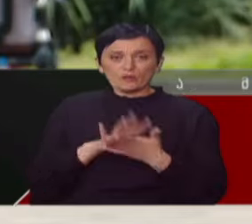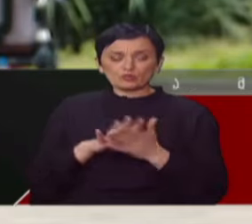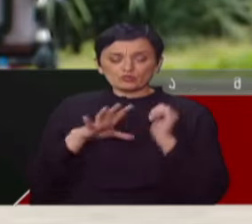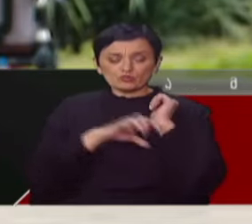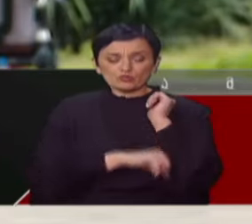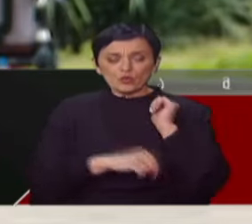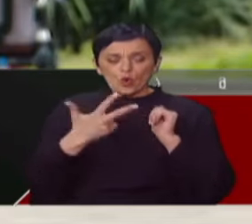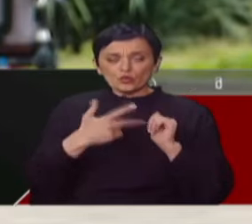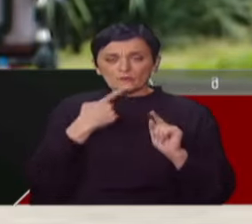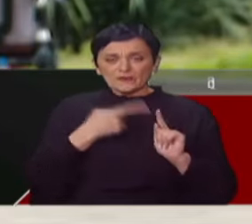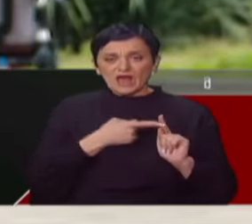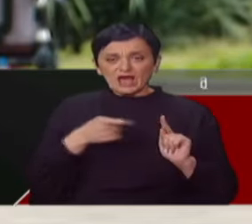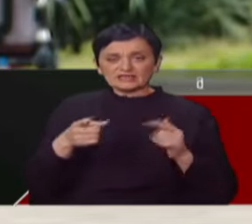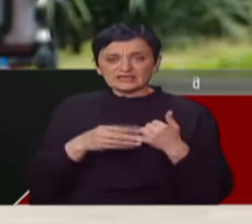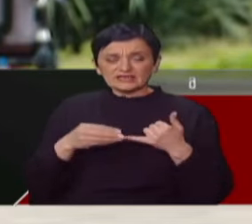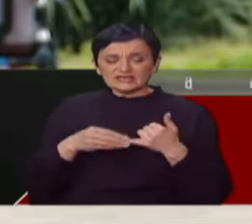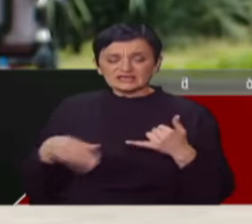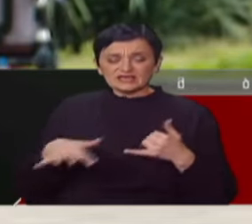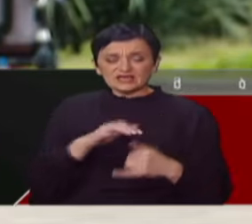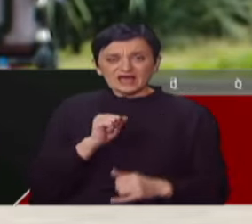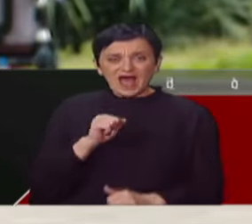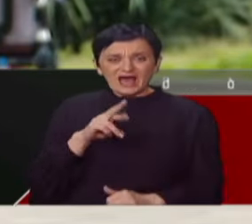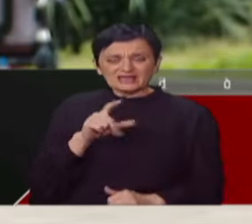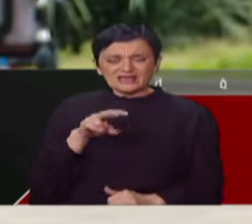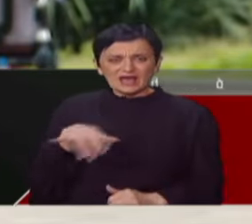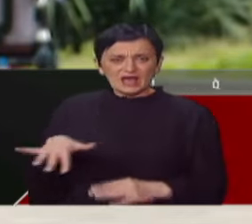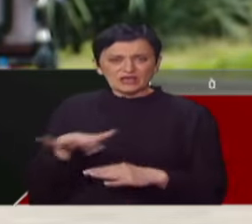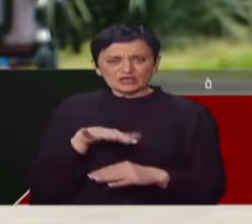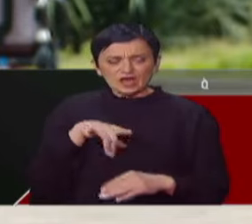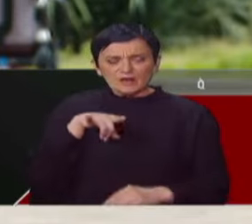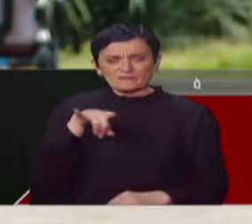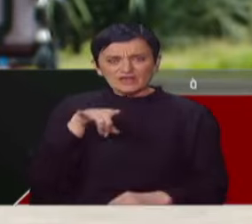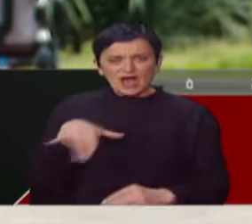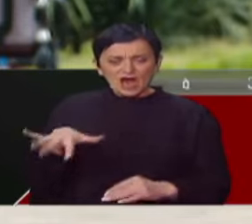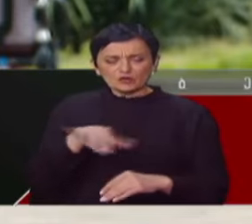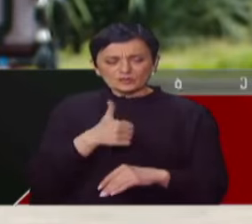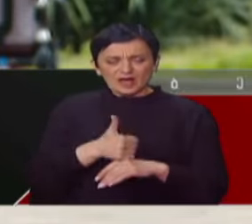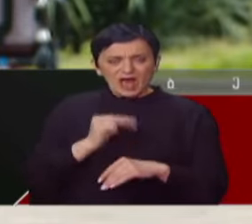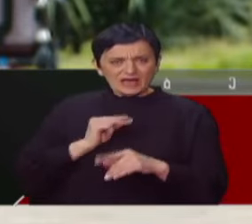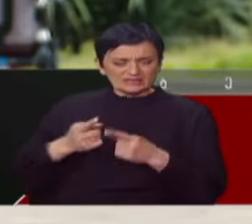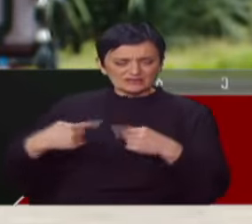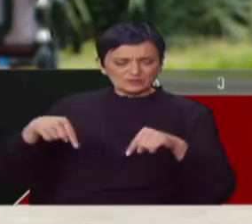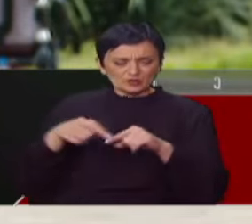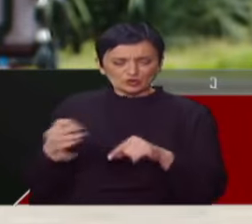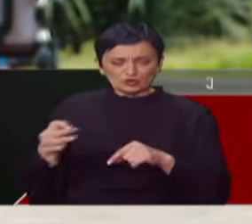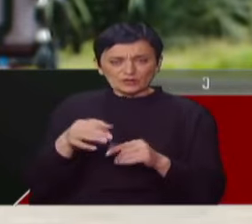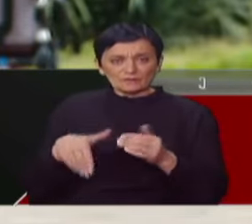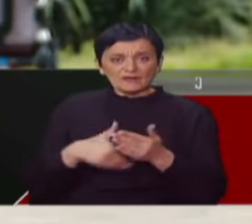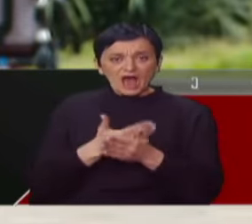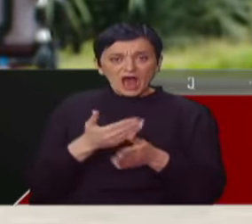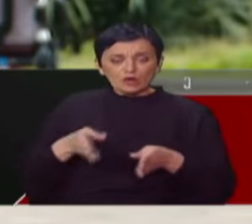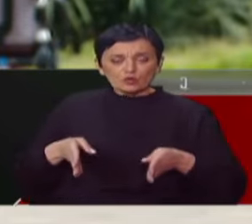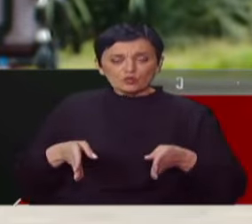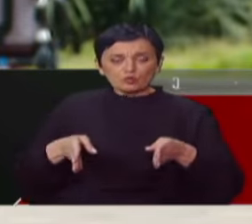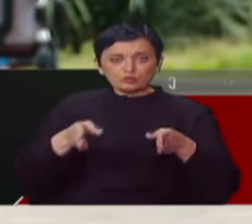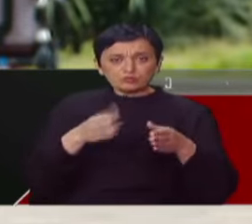30 წლის განმავლობაში ამ ტერიტორიაზე ადლის დასახლებაში, აეროპორტის ადმინისტრაციულ ერთეულში და ახალი ბულვარის ტერიტორიაზე